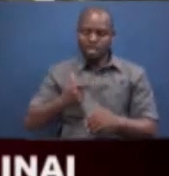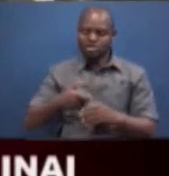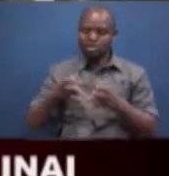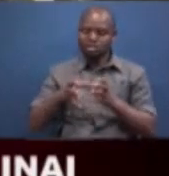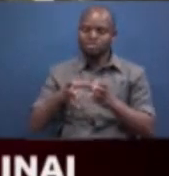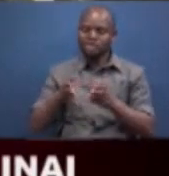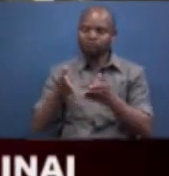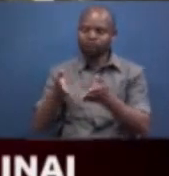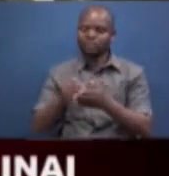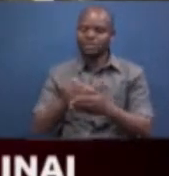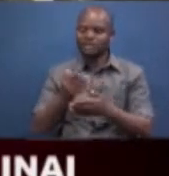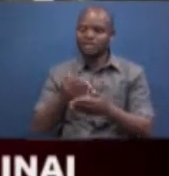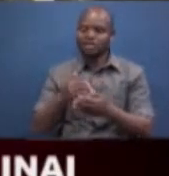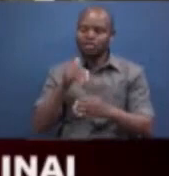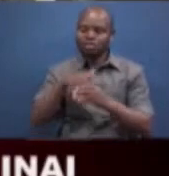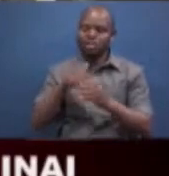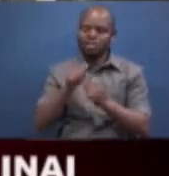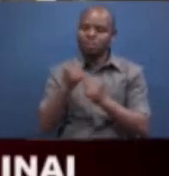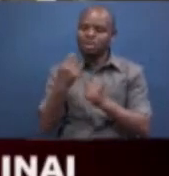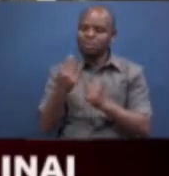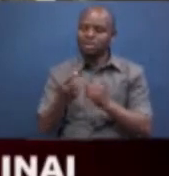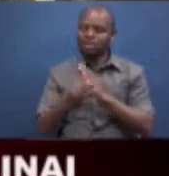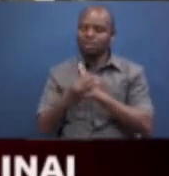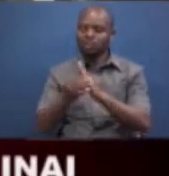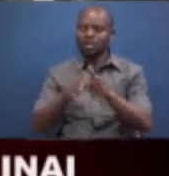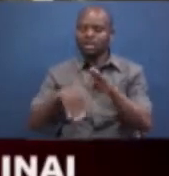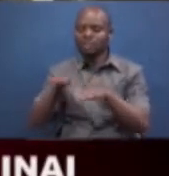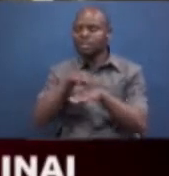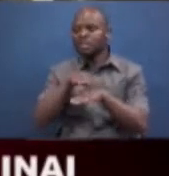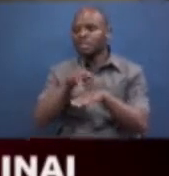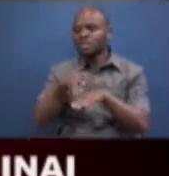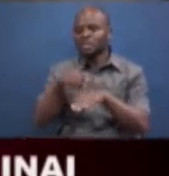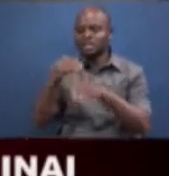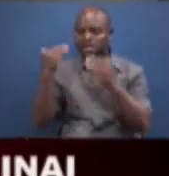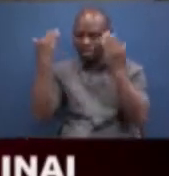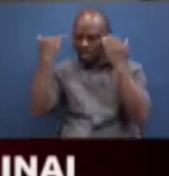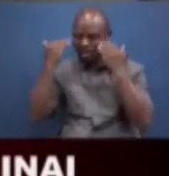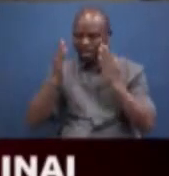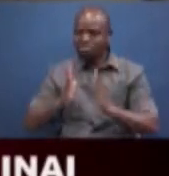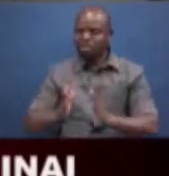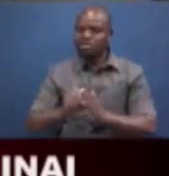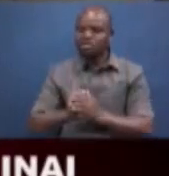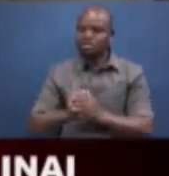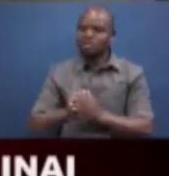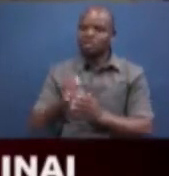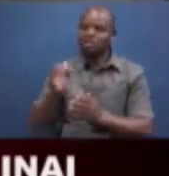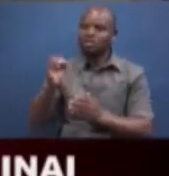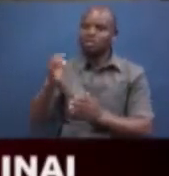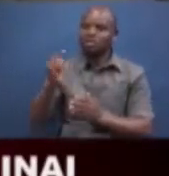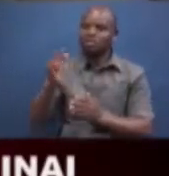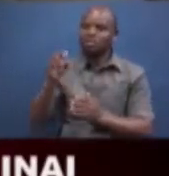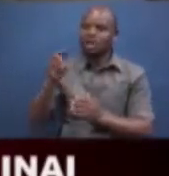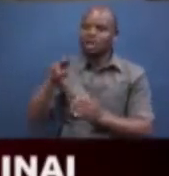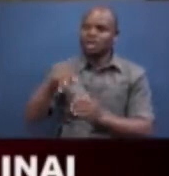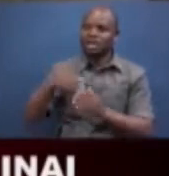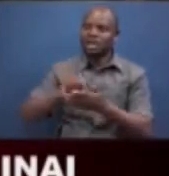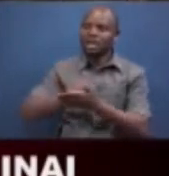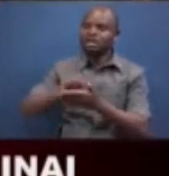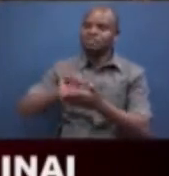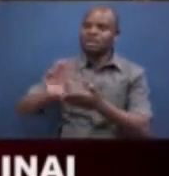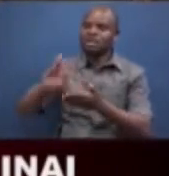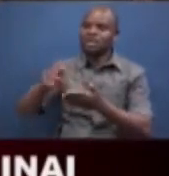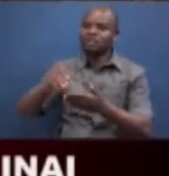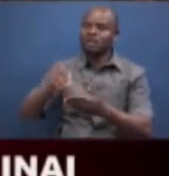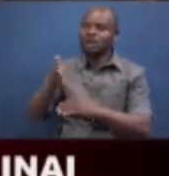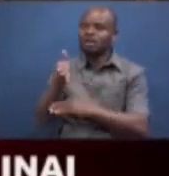aliunda tume hiyo yenye wajumbe 11 wakiongozwa na mwenyekiti Jaji Mkuu Mstaafu Mohamed Othman Chande, huku katibu wake